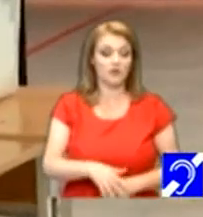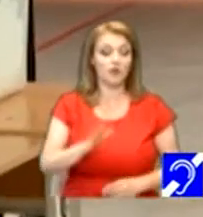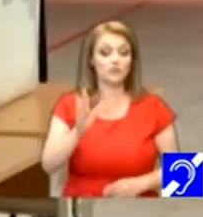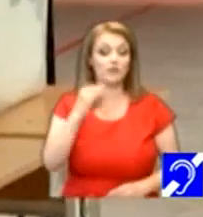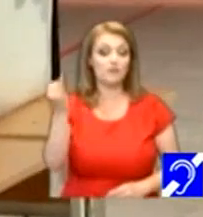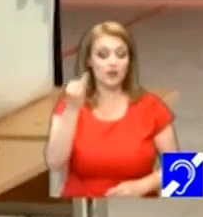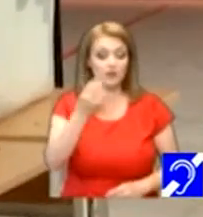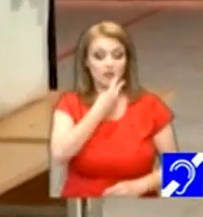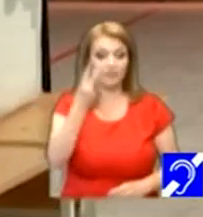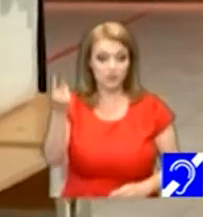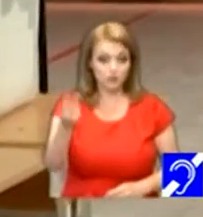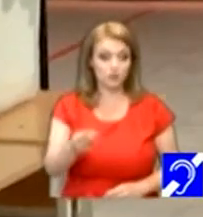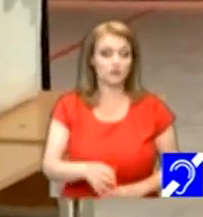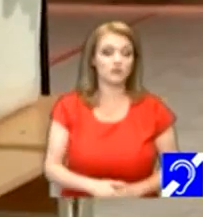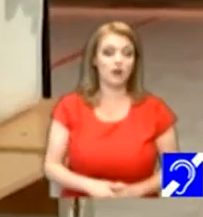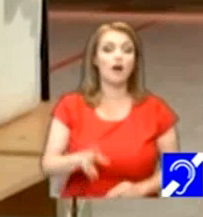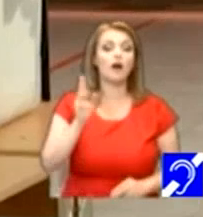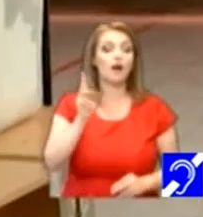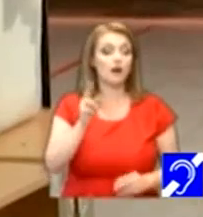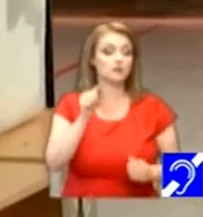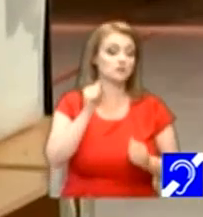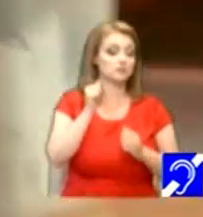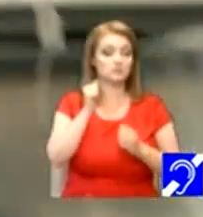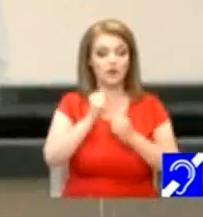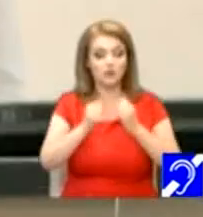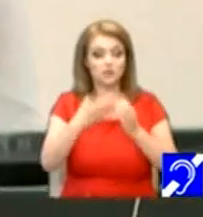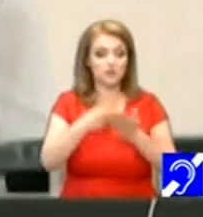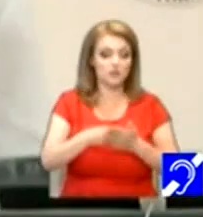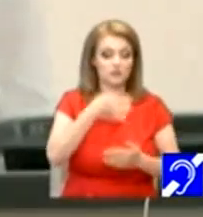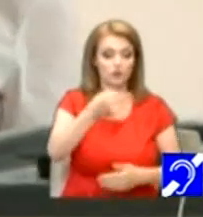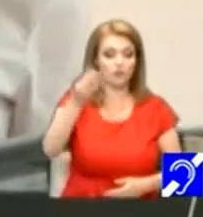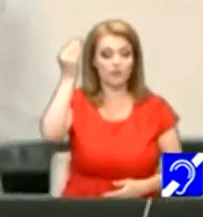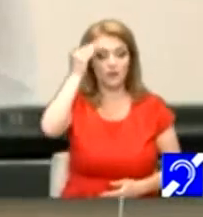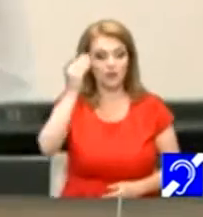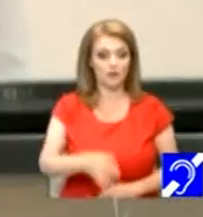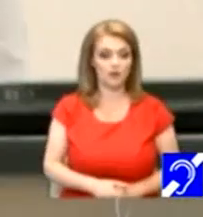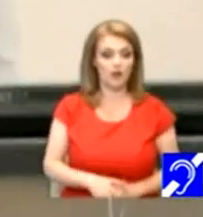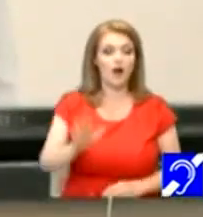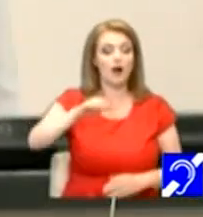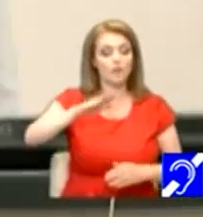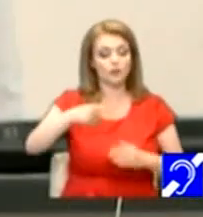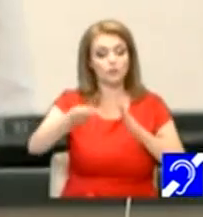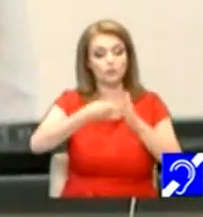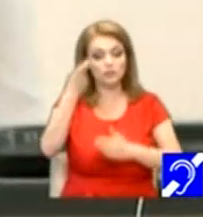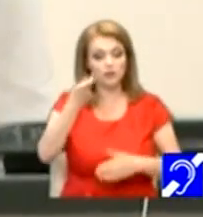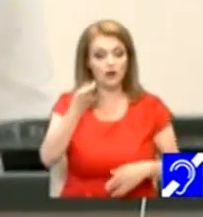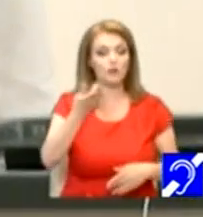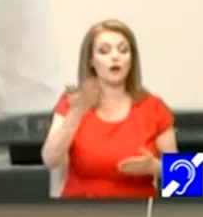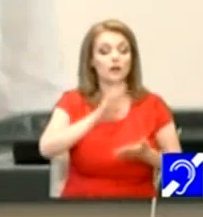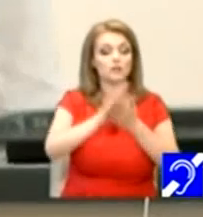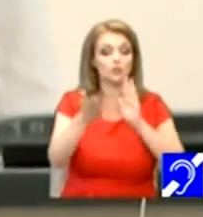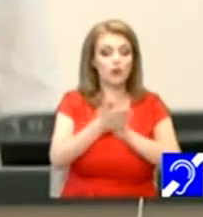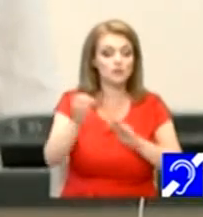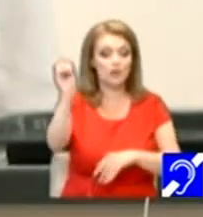interesant de văzut cum se poziționează fiecare tabără acum. Apoi vom afla cum se văd lucrurile de la Bruxelles, acolo unde